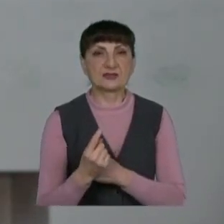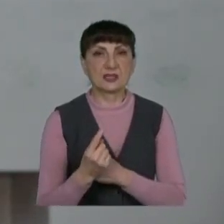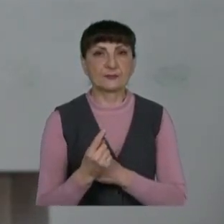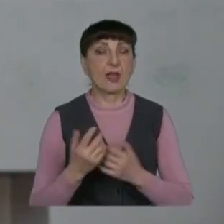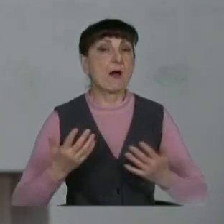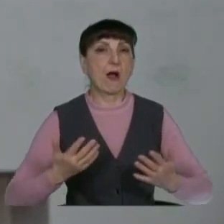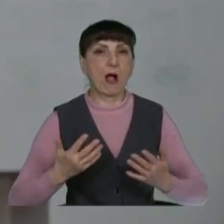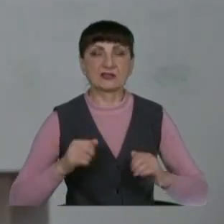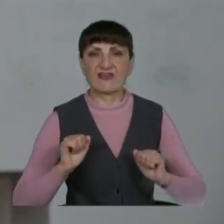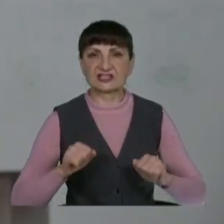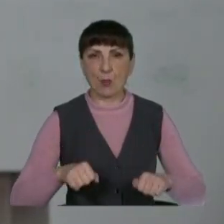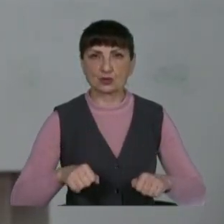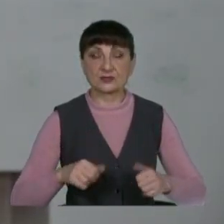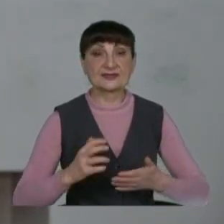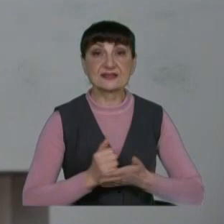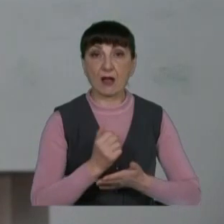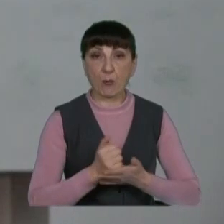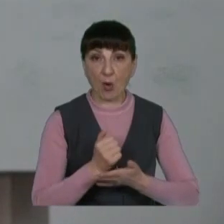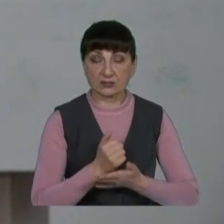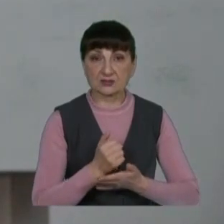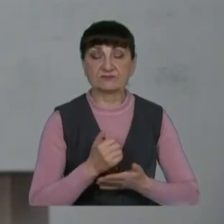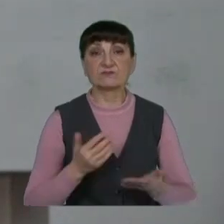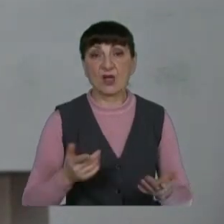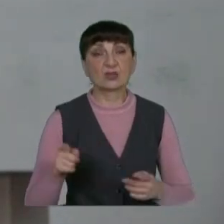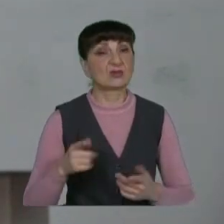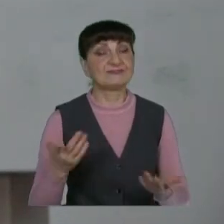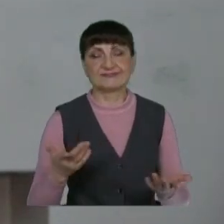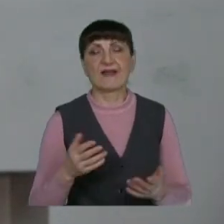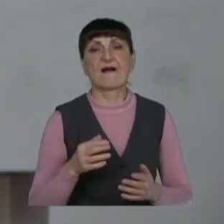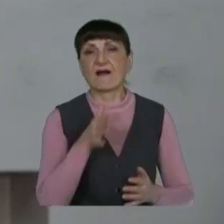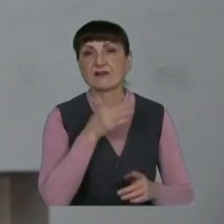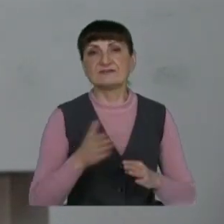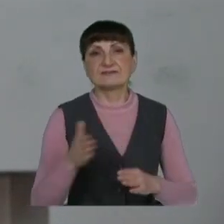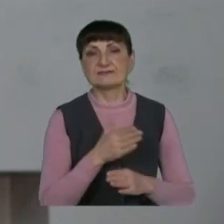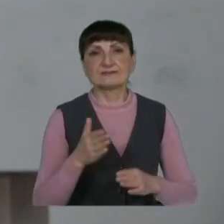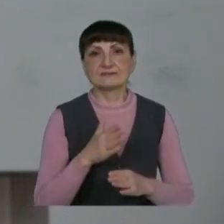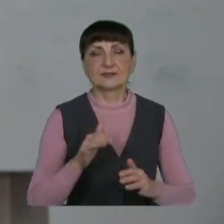какая-то возможность заработать на этом, то это однозначно рано или поздно приведет